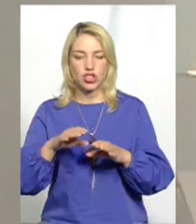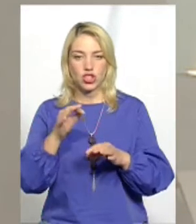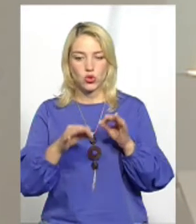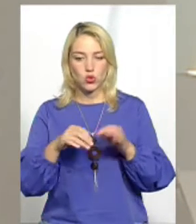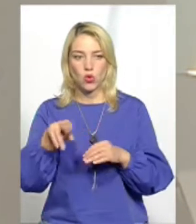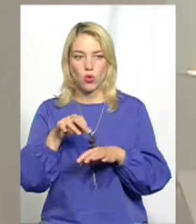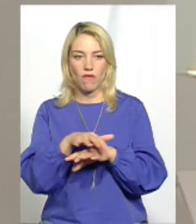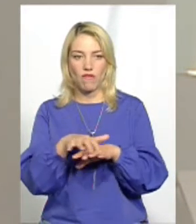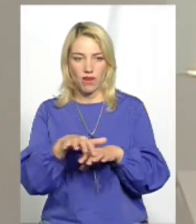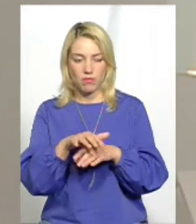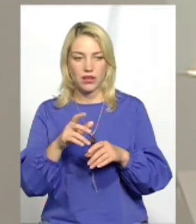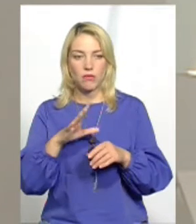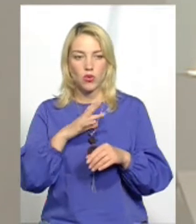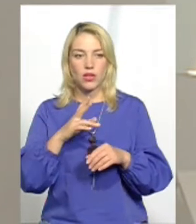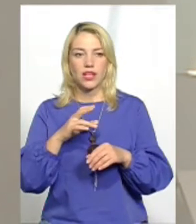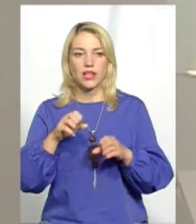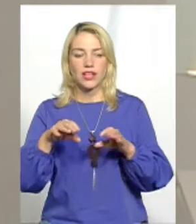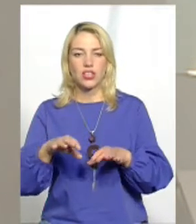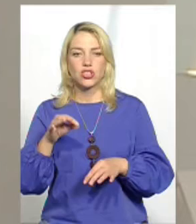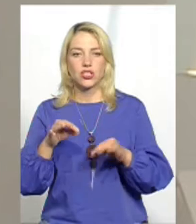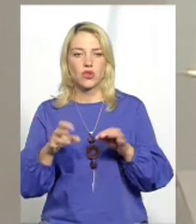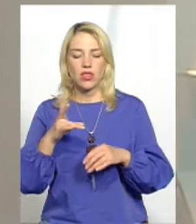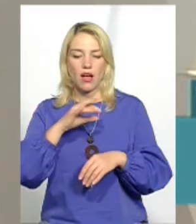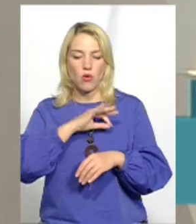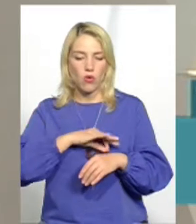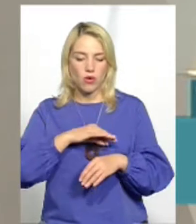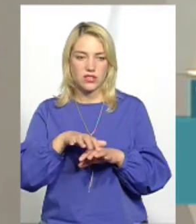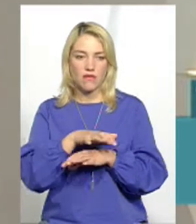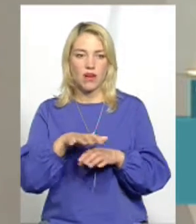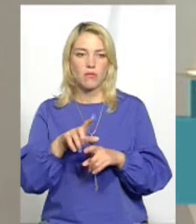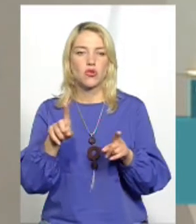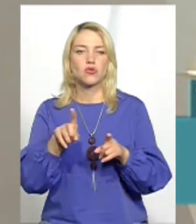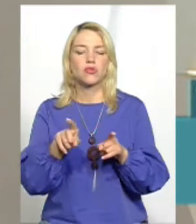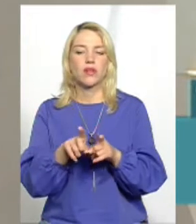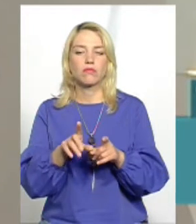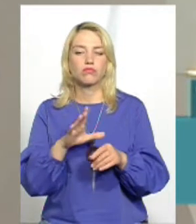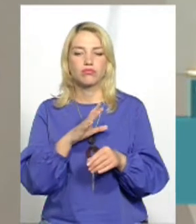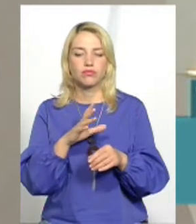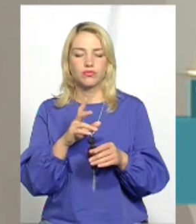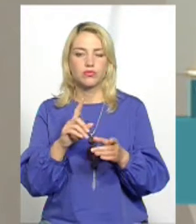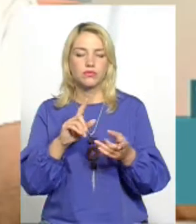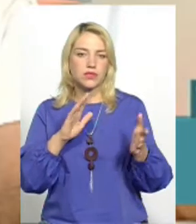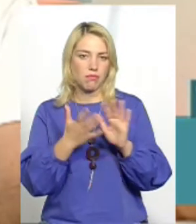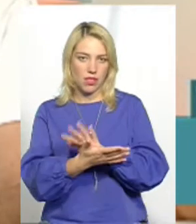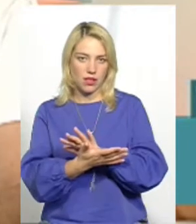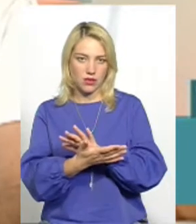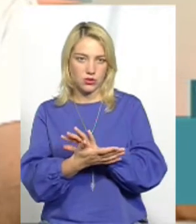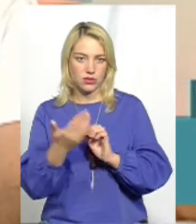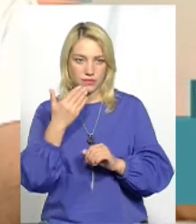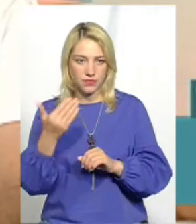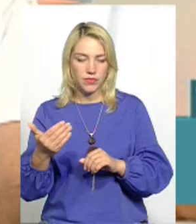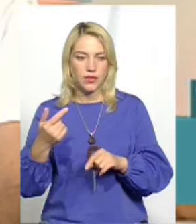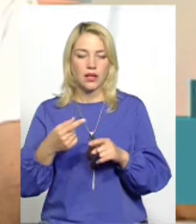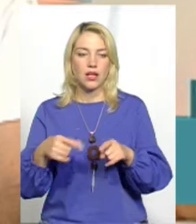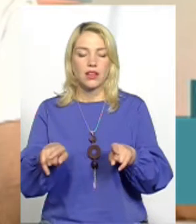були рішення суду на користь фабрики. Що цього разу, скажімо так, пішло не так для фабрики? Ситуація